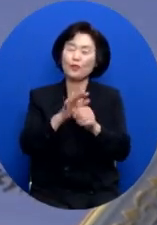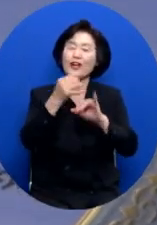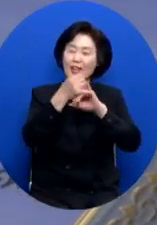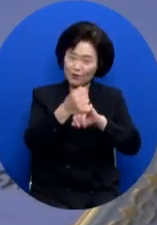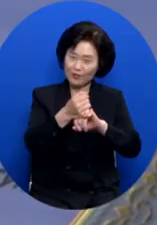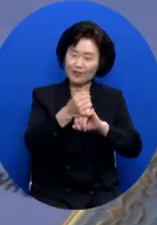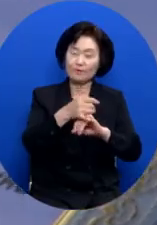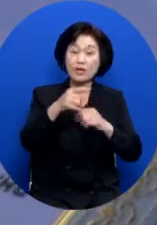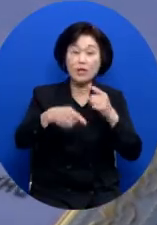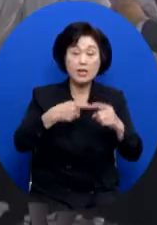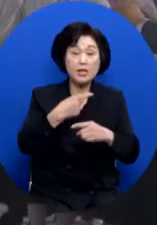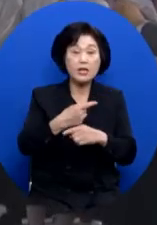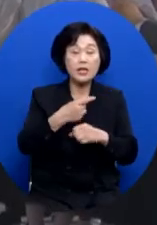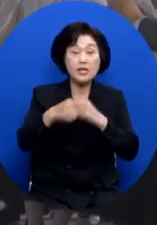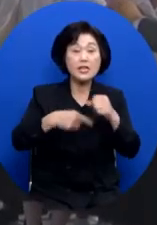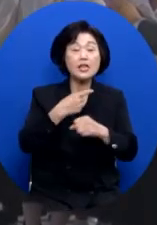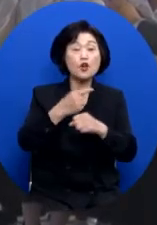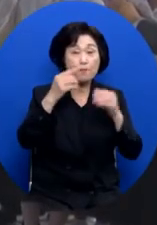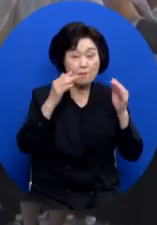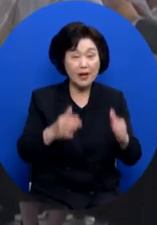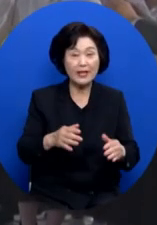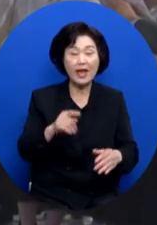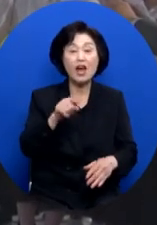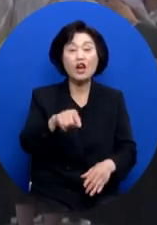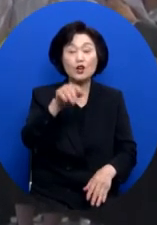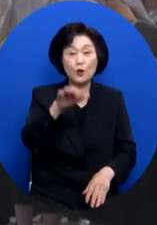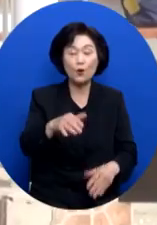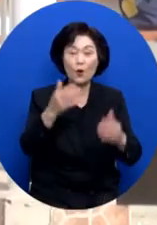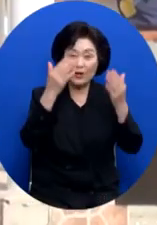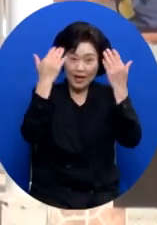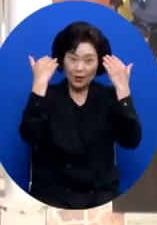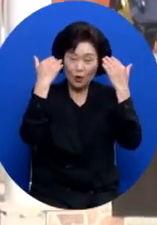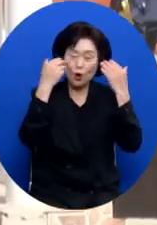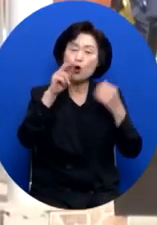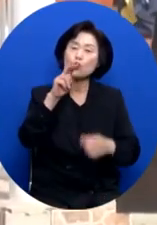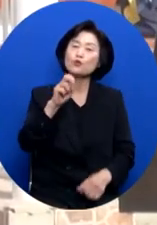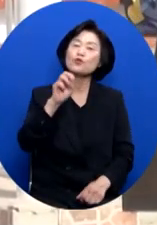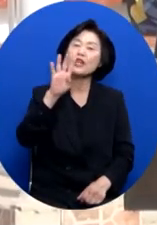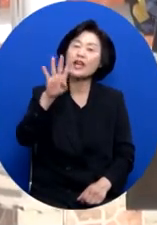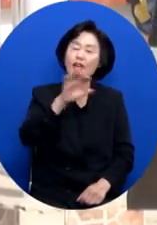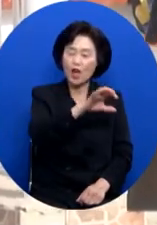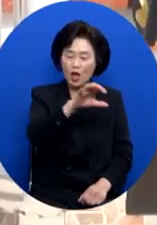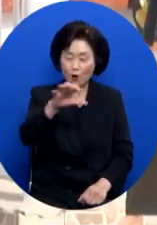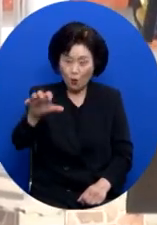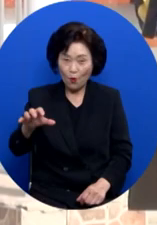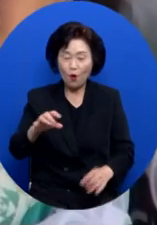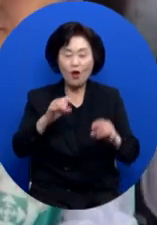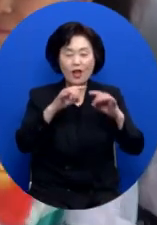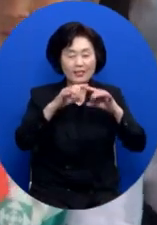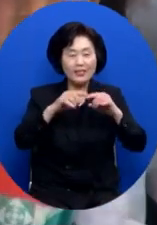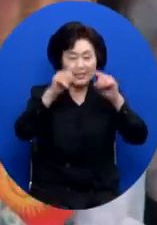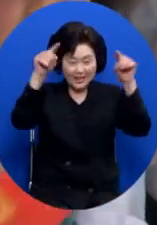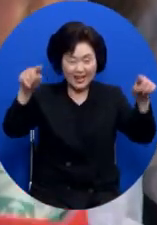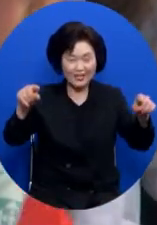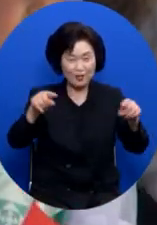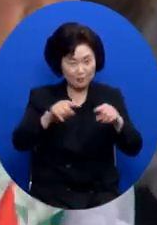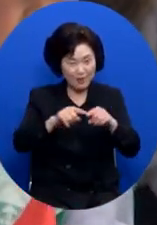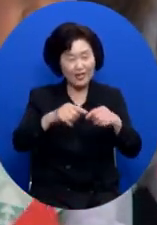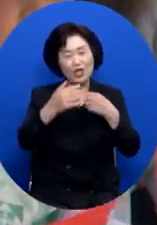만에 키르기스스탄 탈라스주 바카이아타 지역 24개 학교가 전자칠판을